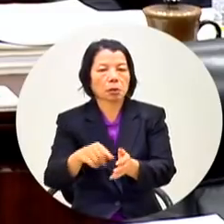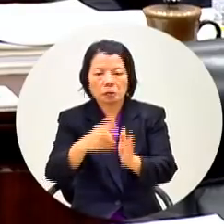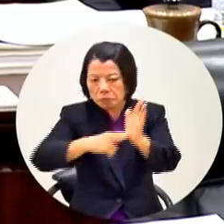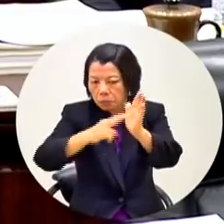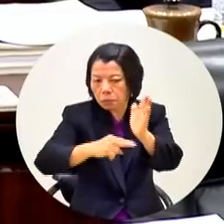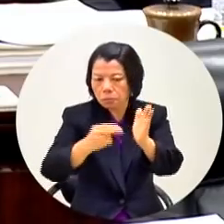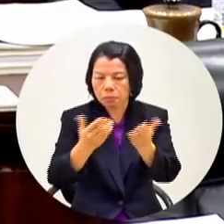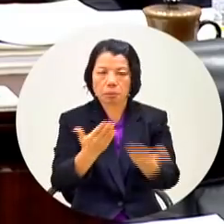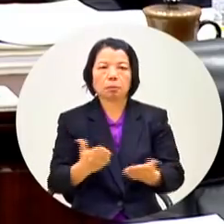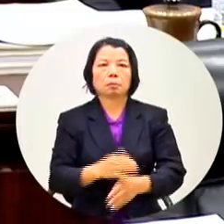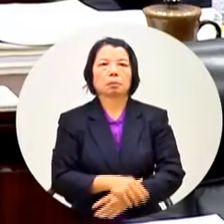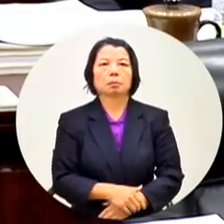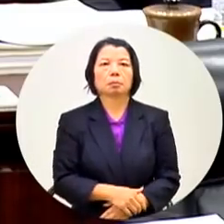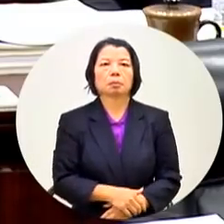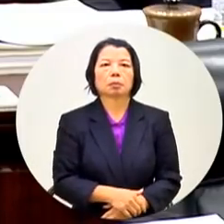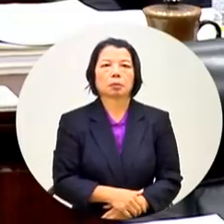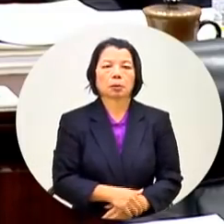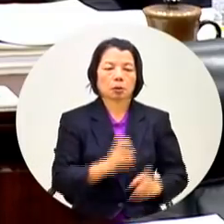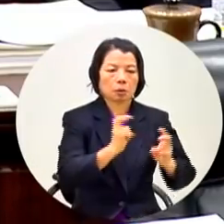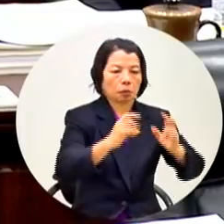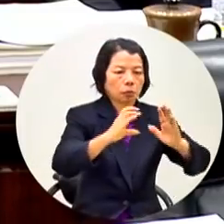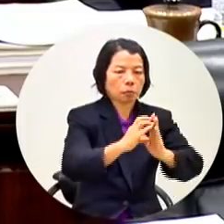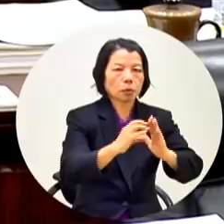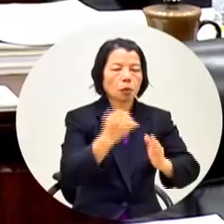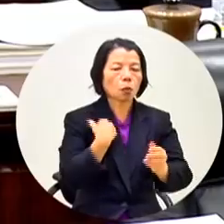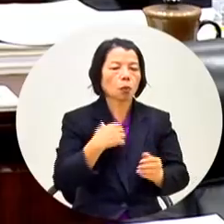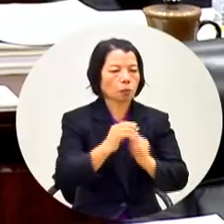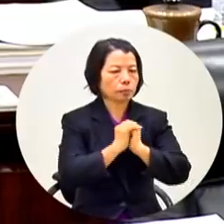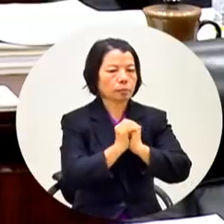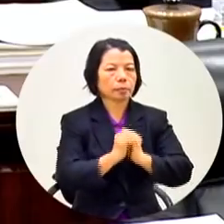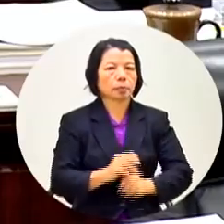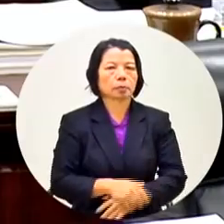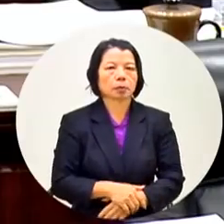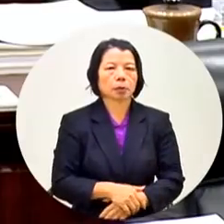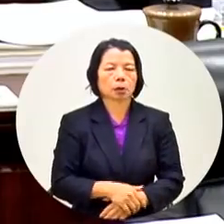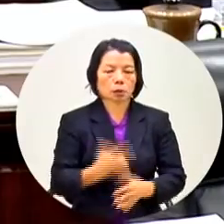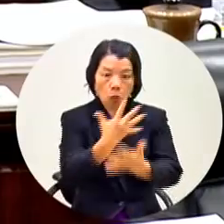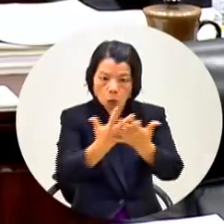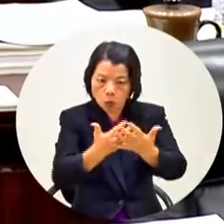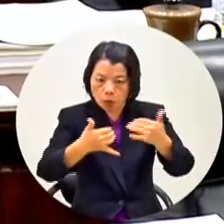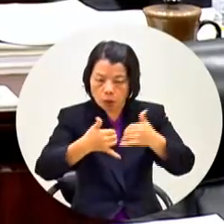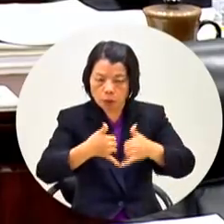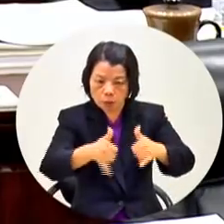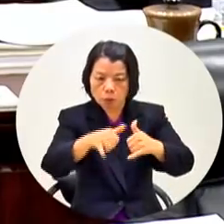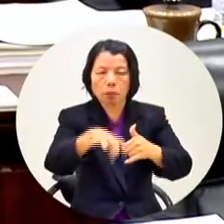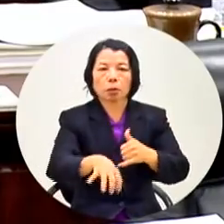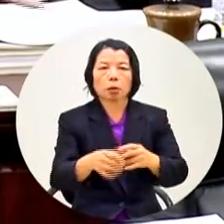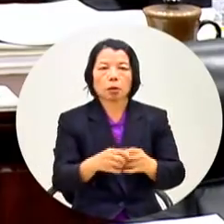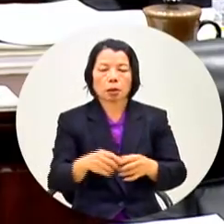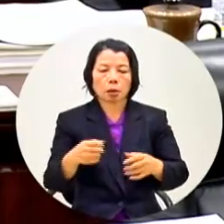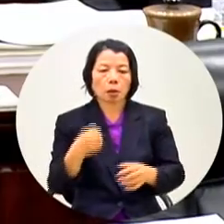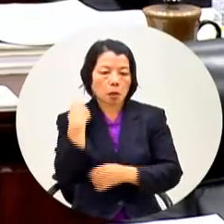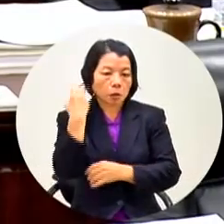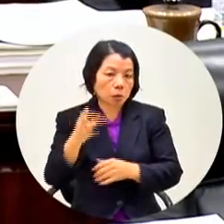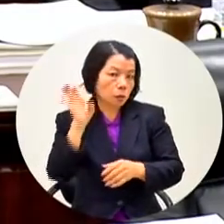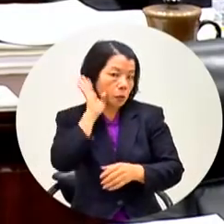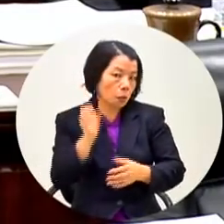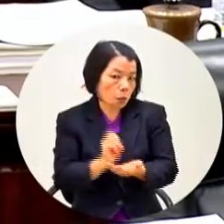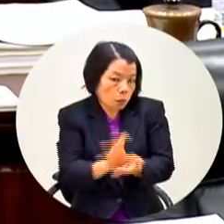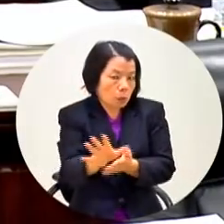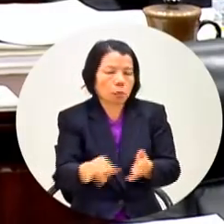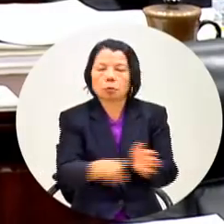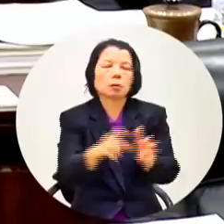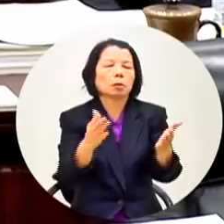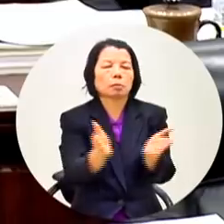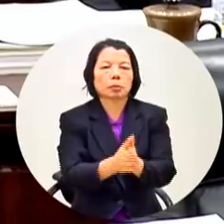局，我拜托你们从网站上面或者是新闻稿什么去把这件事情讲清楚，非常多人关心啦，包括简焕中议员，其他的议员长